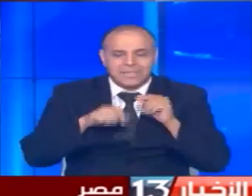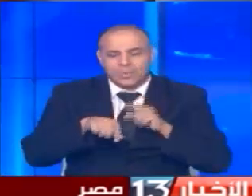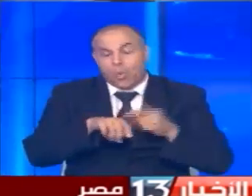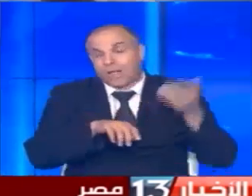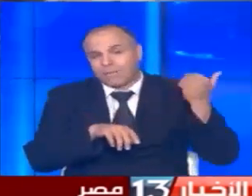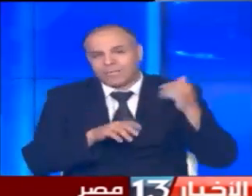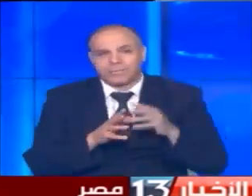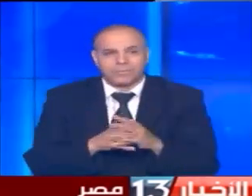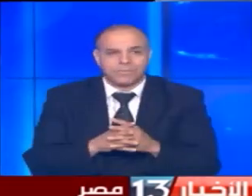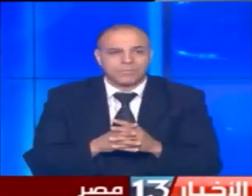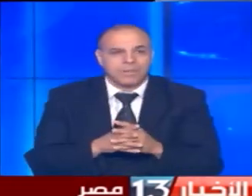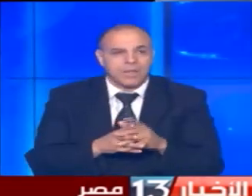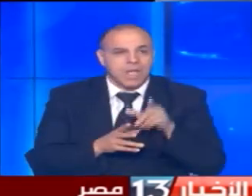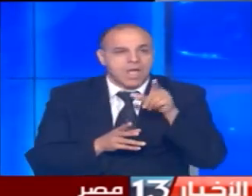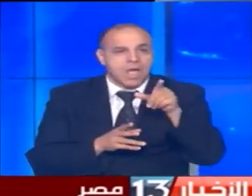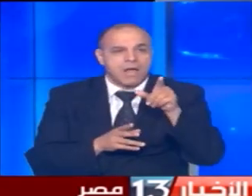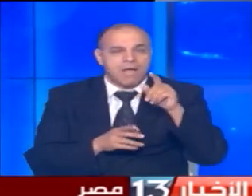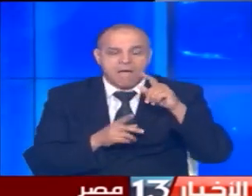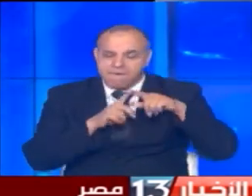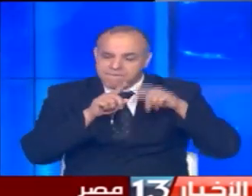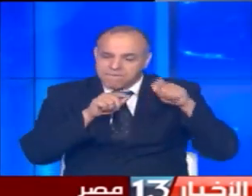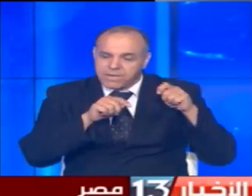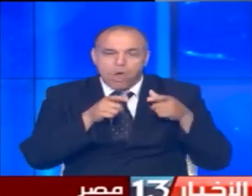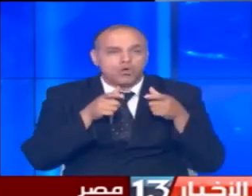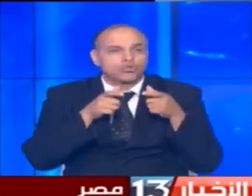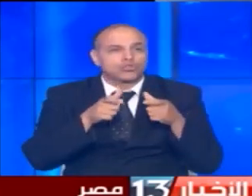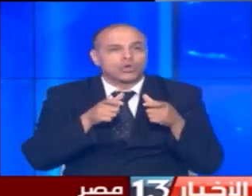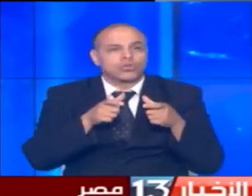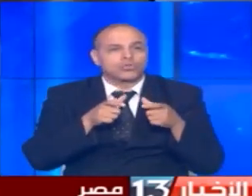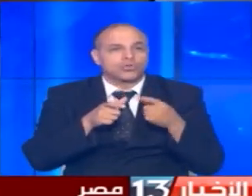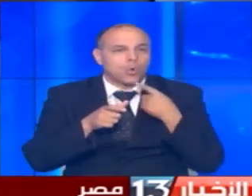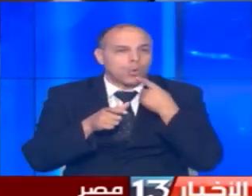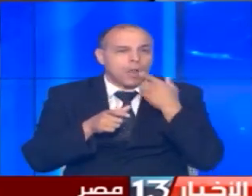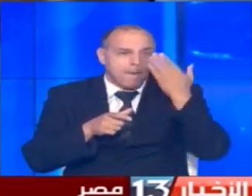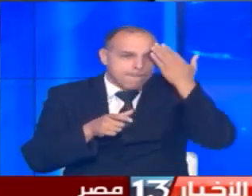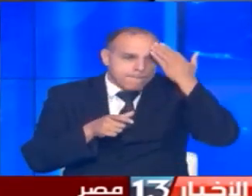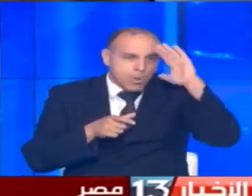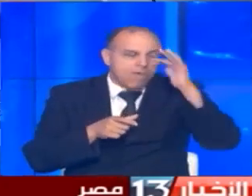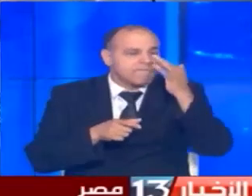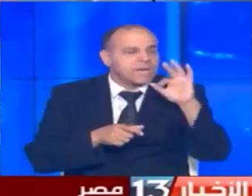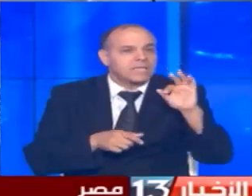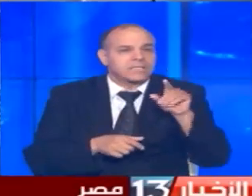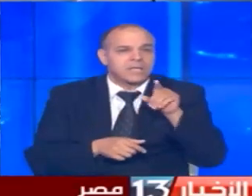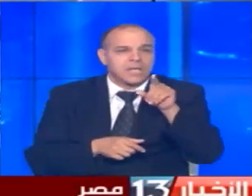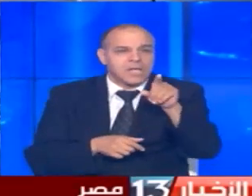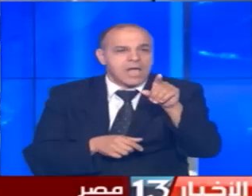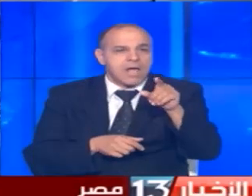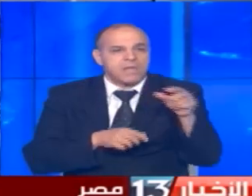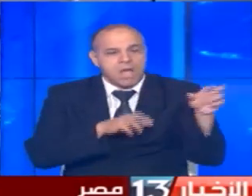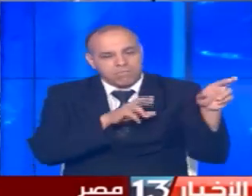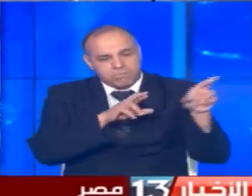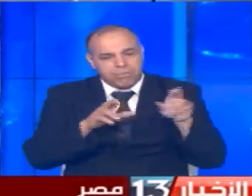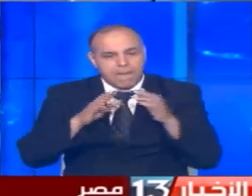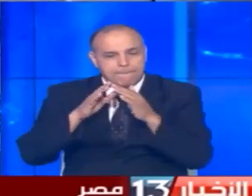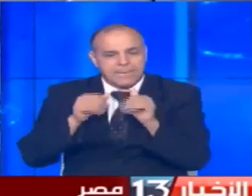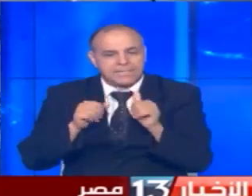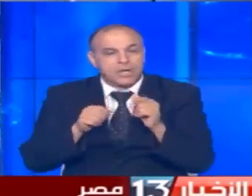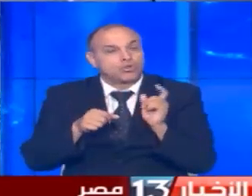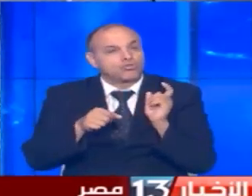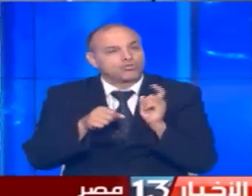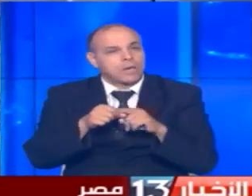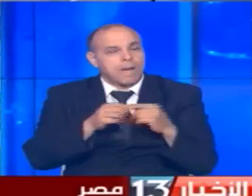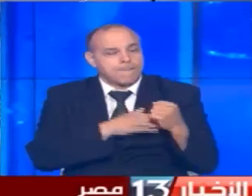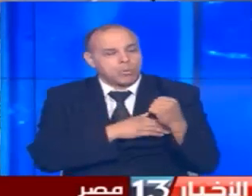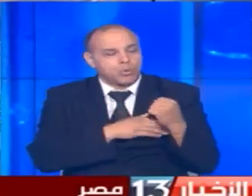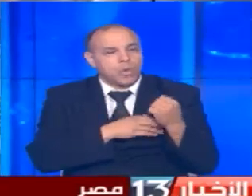الوقت، وقد منحه هذا الفيلم فرصة ليطرق أبواب الشهرة في فرنسا. وحال عودته إلى مصر شارك في